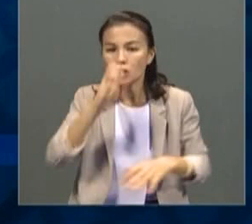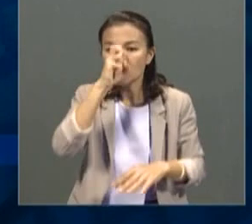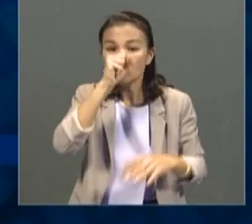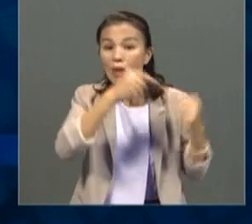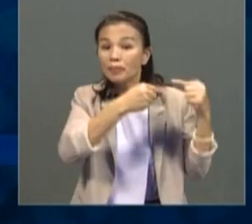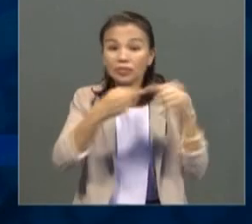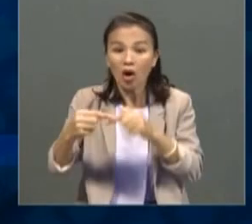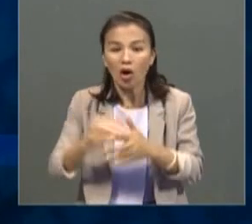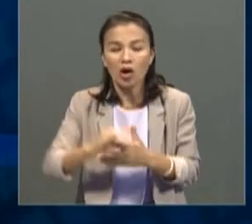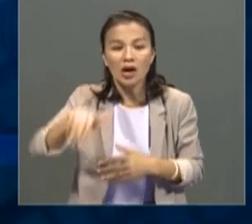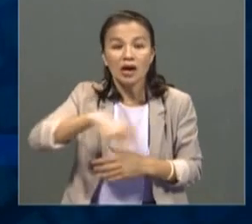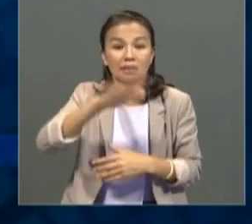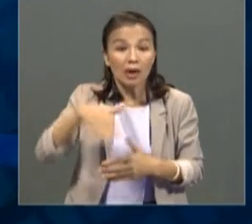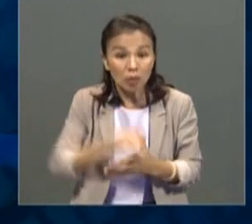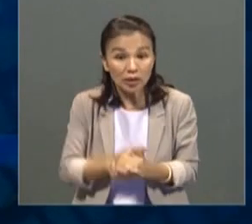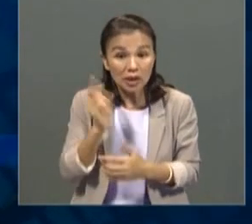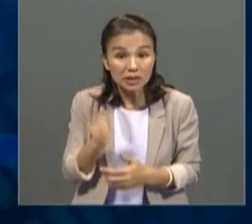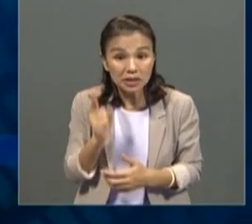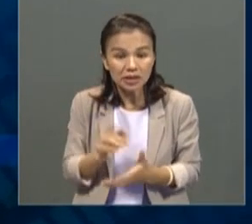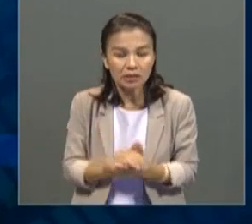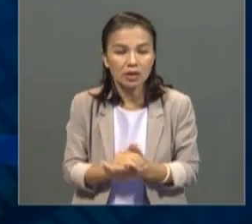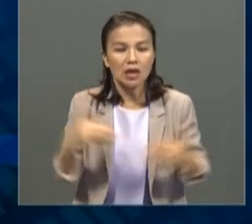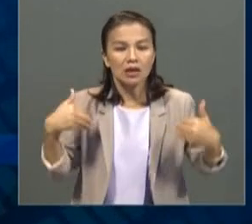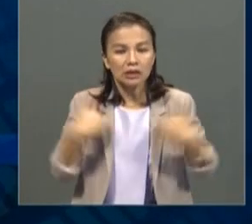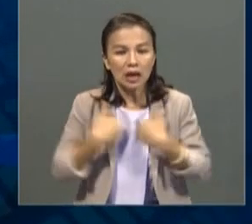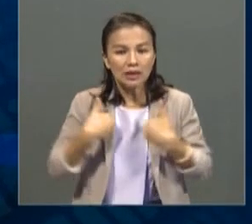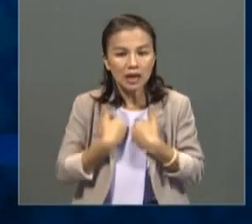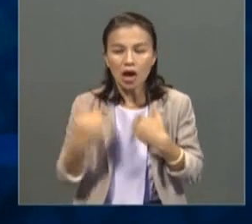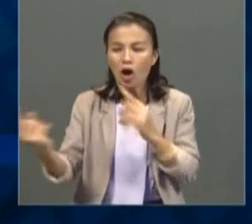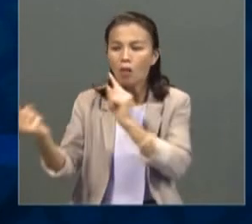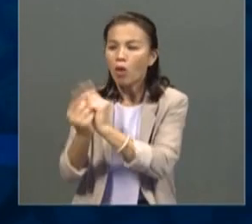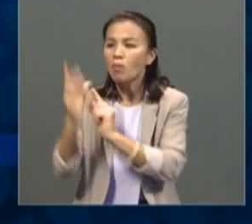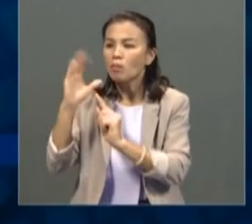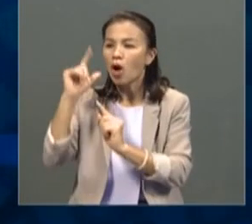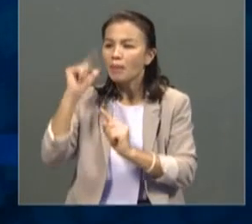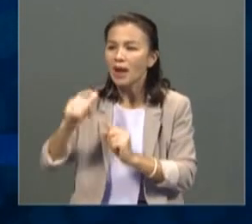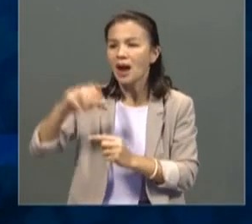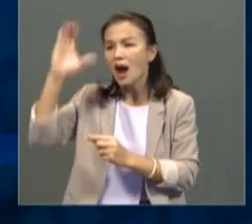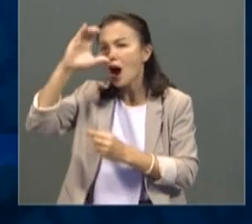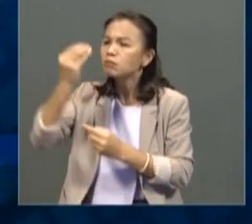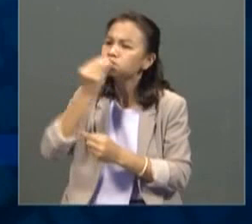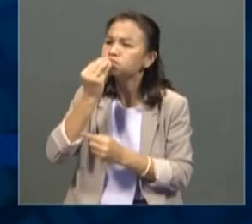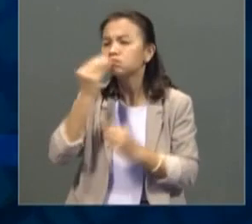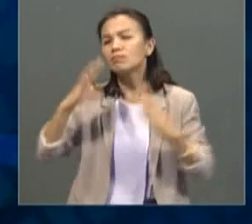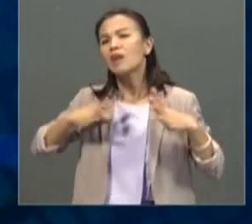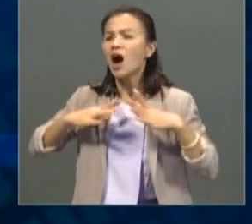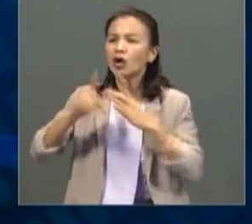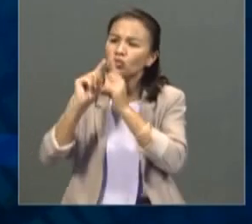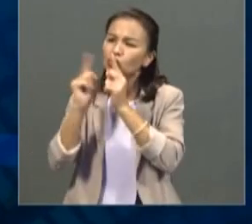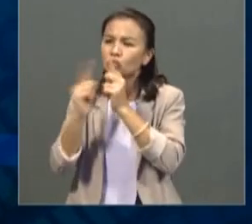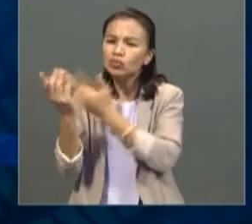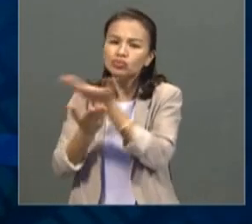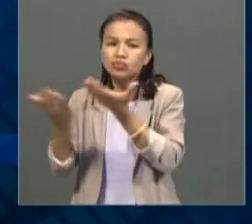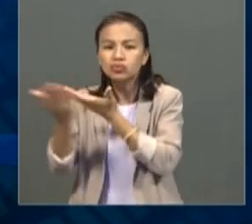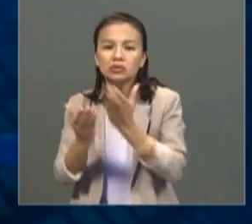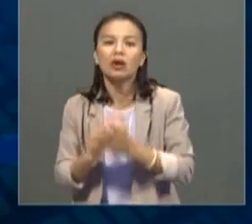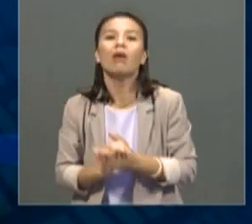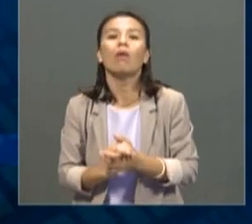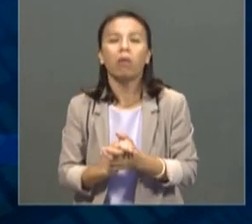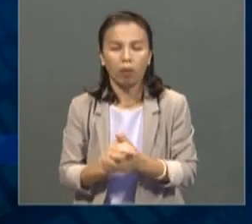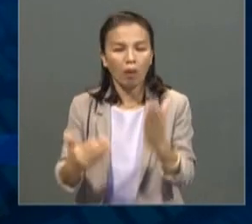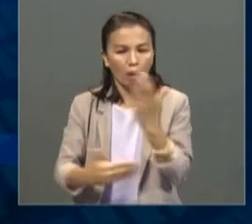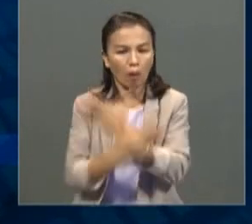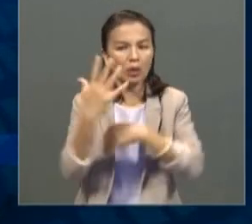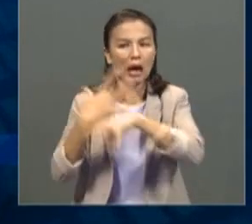က်ချင်းပြန်ဖြေရမှာဖြစ်ပါတယ်။ဘာဖြစ်လို့တော့တချို့ဆိုလို့ရှိရင်တနာရီလောက်ဆိုရင်နားပြီးလို့ရှိရင်မိဘတွေနဲ့